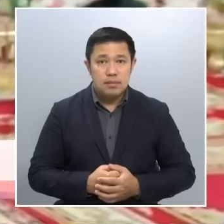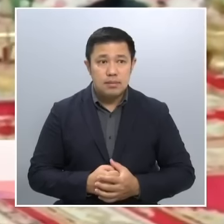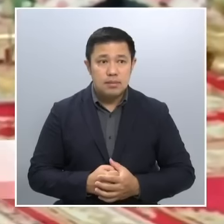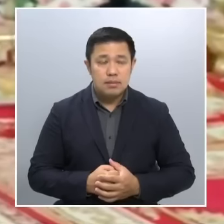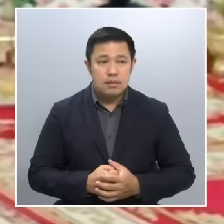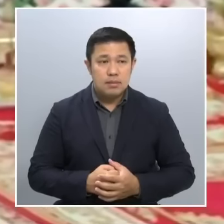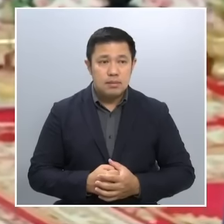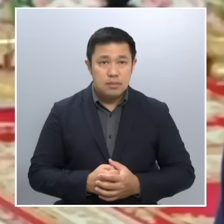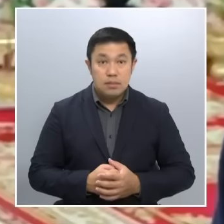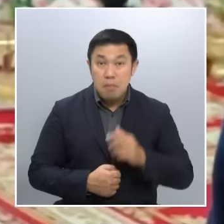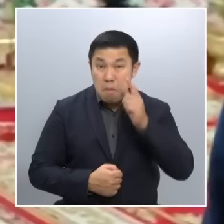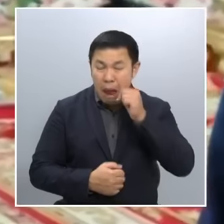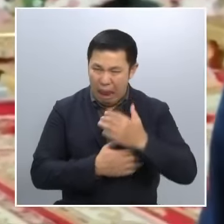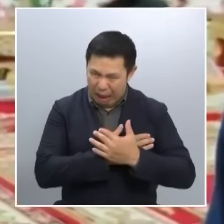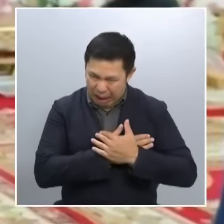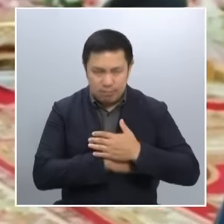ให้รักแม่ที่สุดครับ